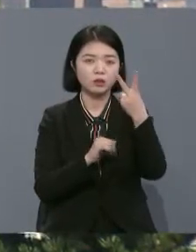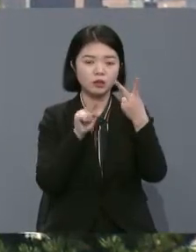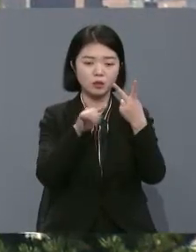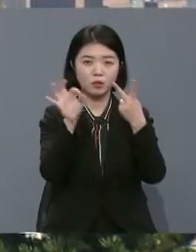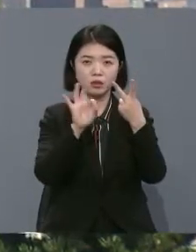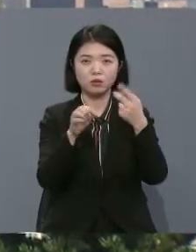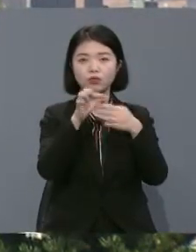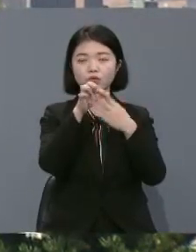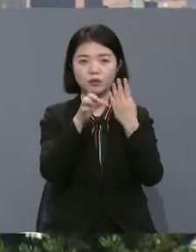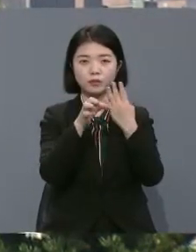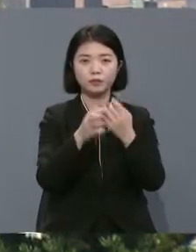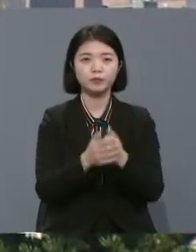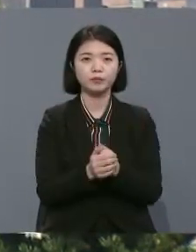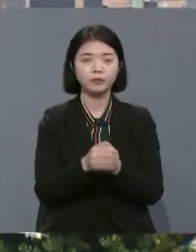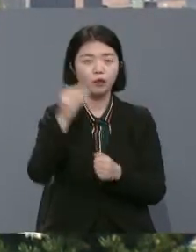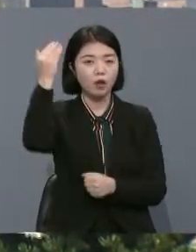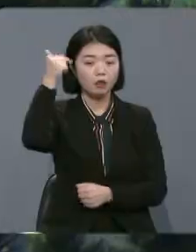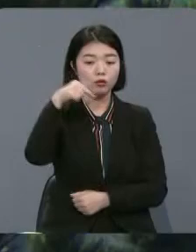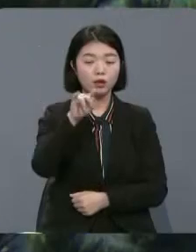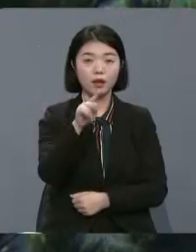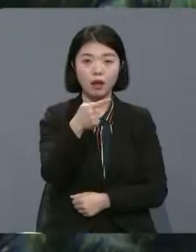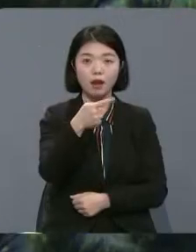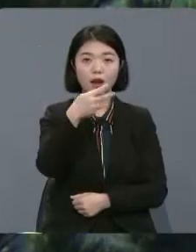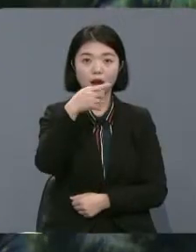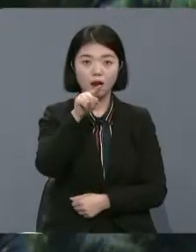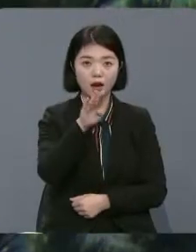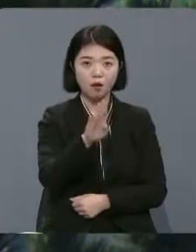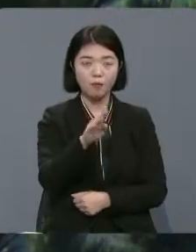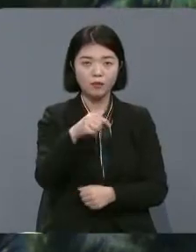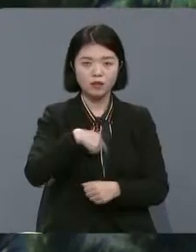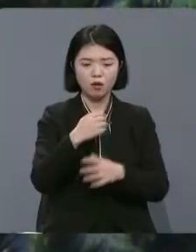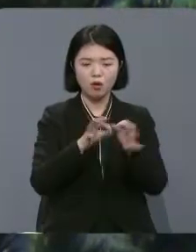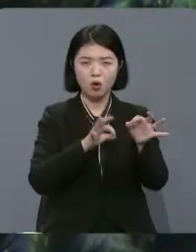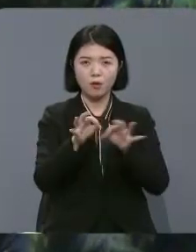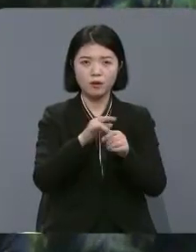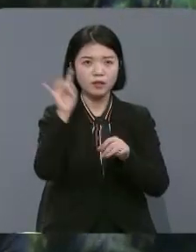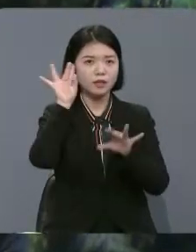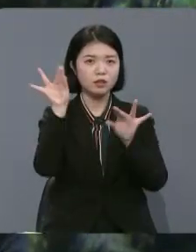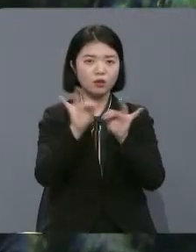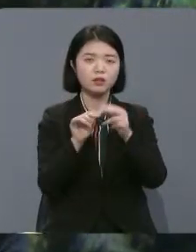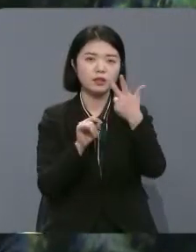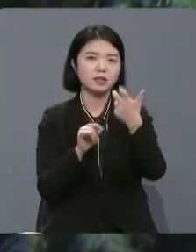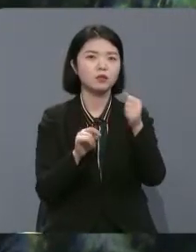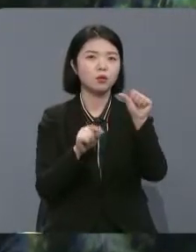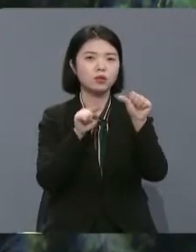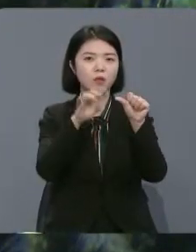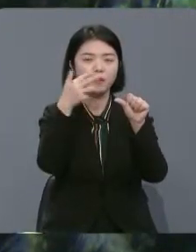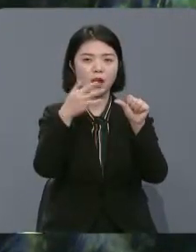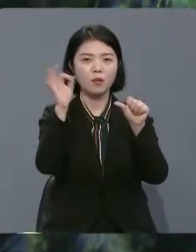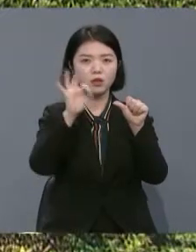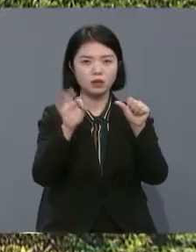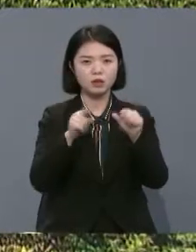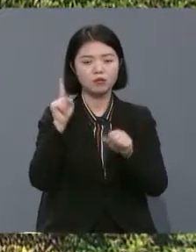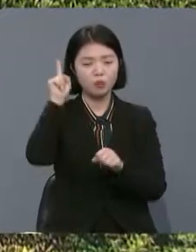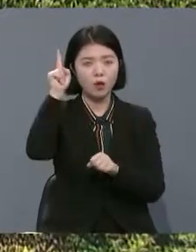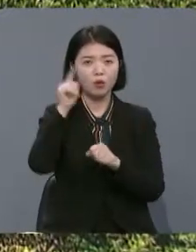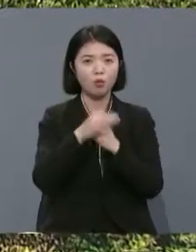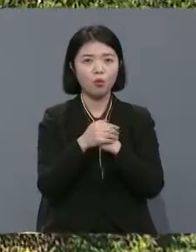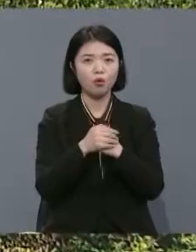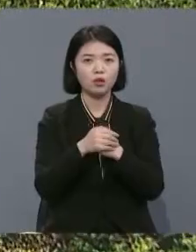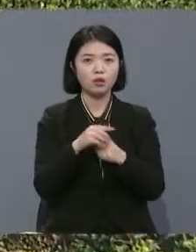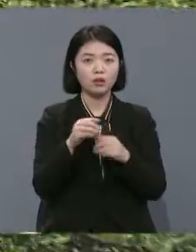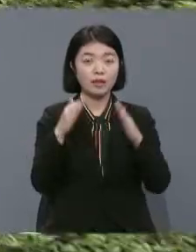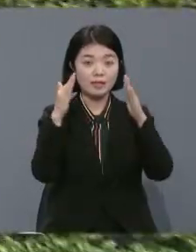순으로 나타났습니다 한국 갤럽 조사에서는 자영업 에서 찬성 응답이 75.8% 로 가장 높았고 가정주부